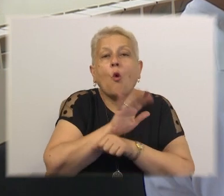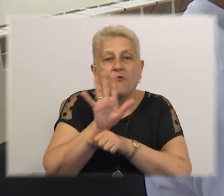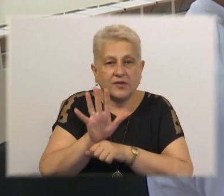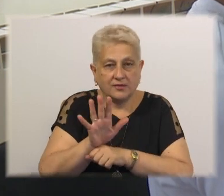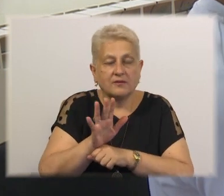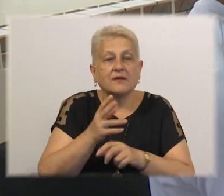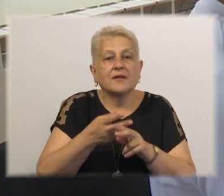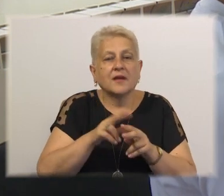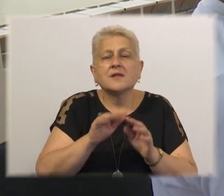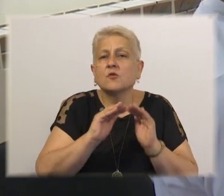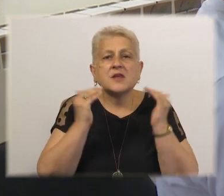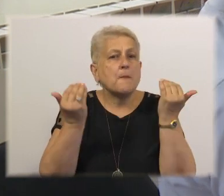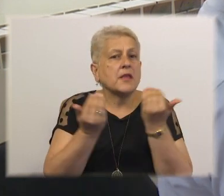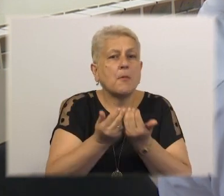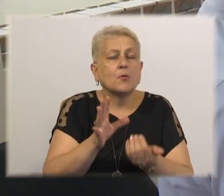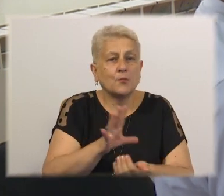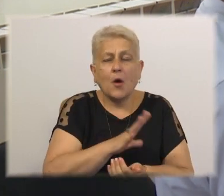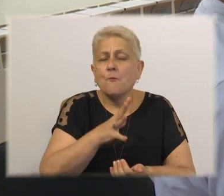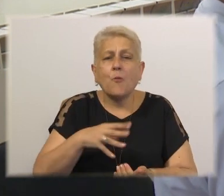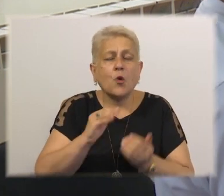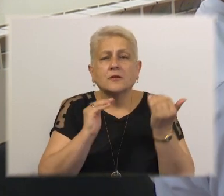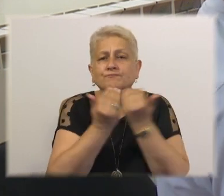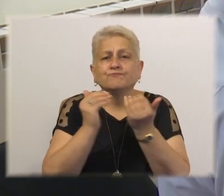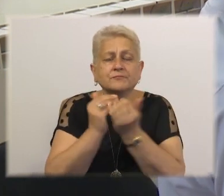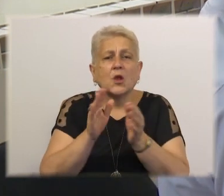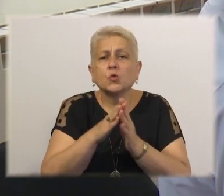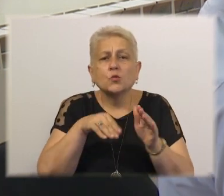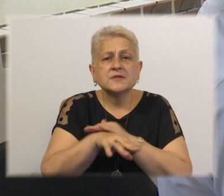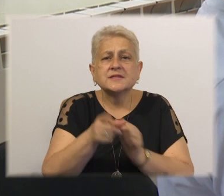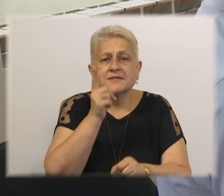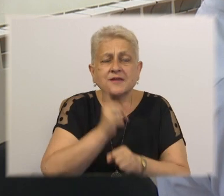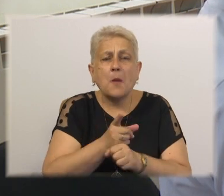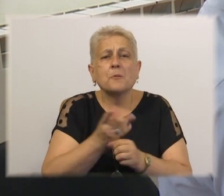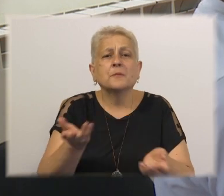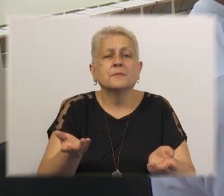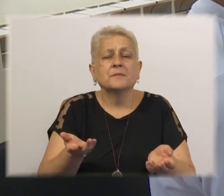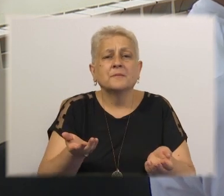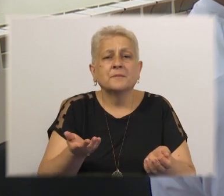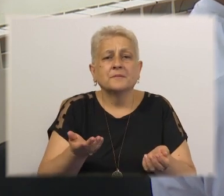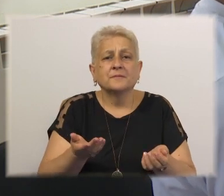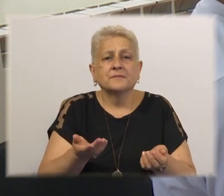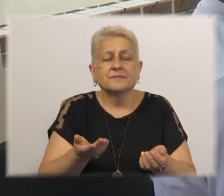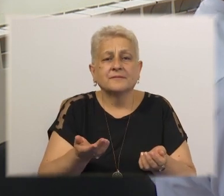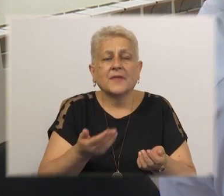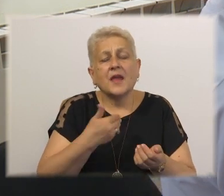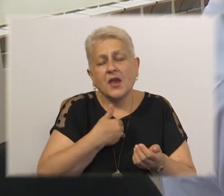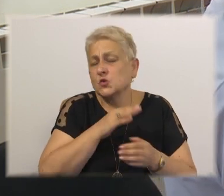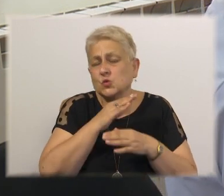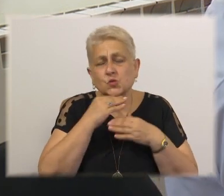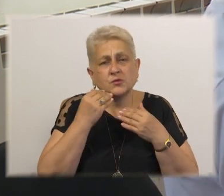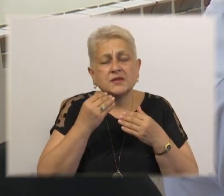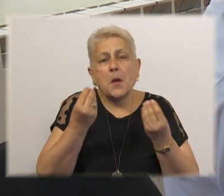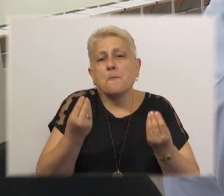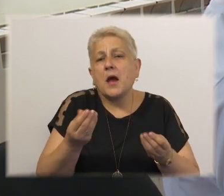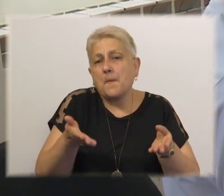եւ սահմանափակումներ դրեցին բոլորիս առաջ, տանից դուրս գալ արգելվում էր, ես չուզեցի